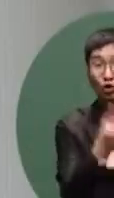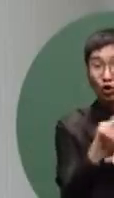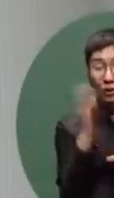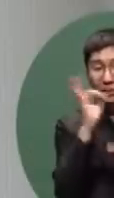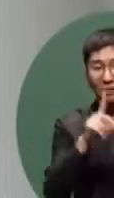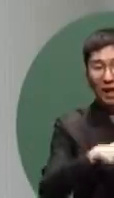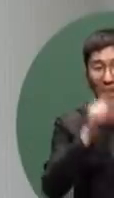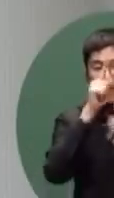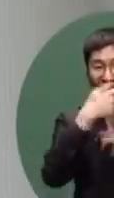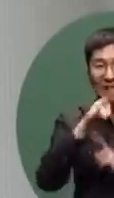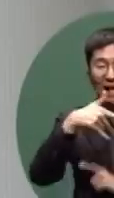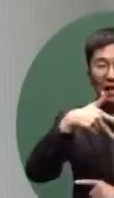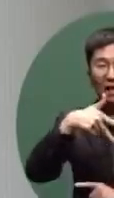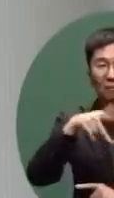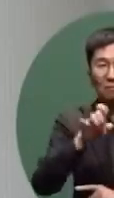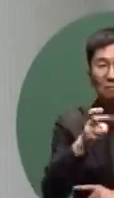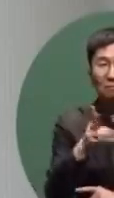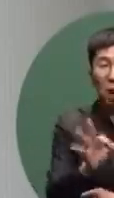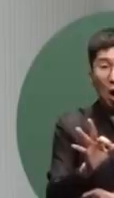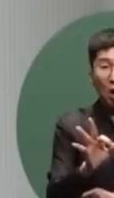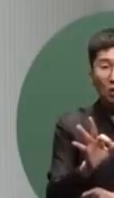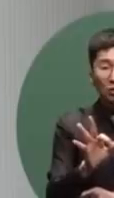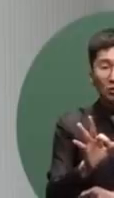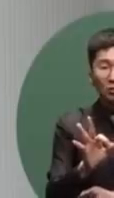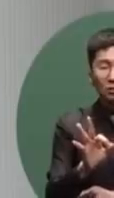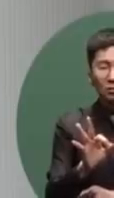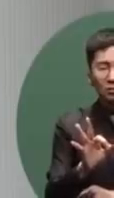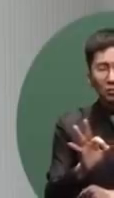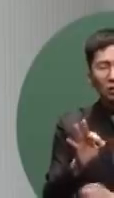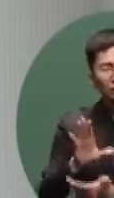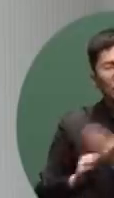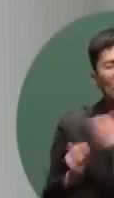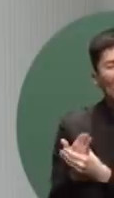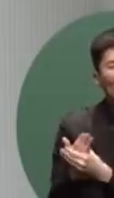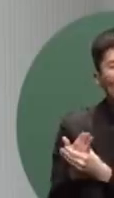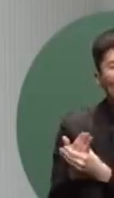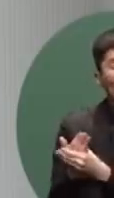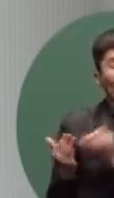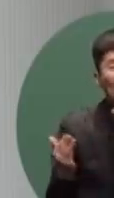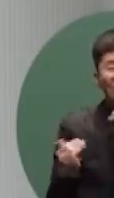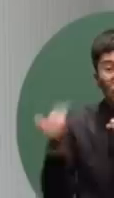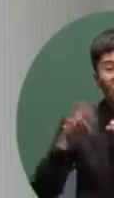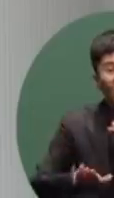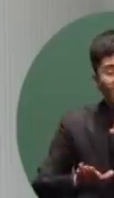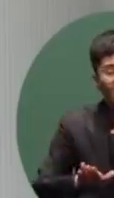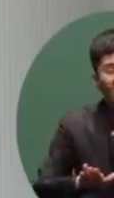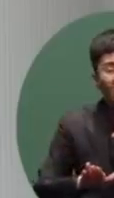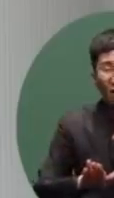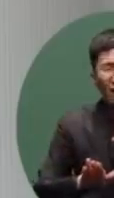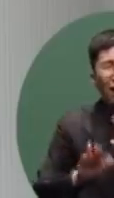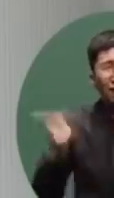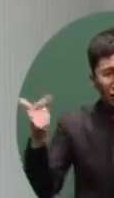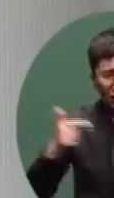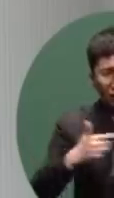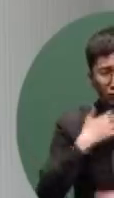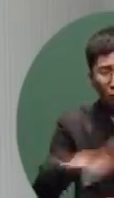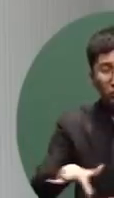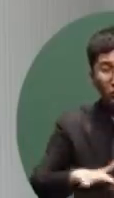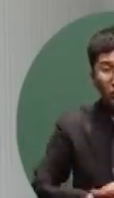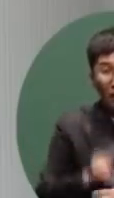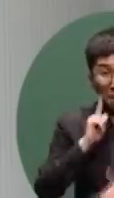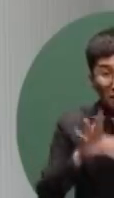말을 김만배가 한다고 하니까 그거 뭐 사실하고 다르다. 그거 사실 아니면은